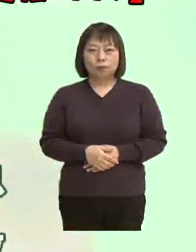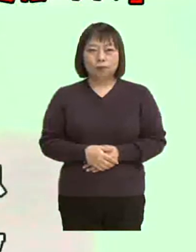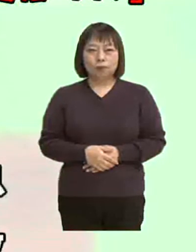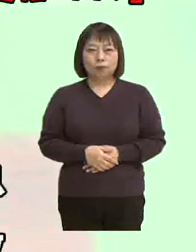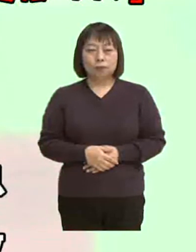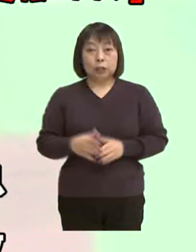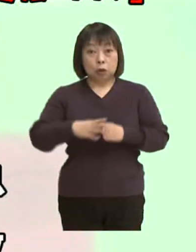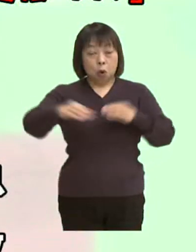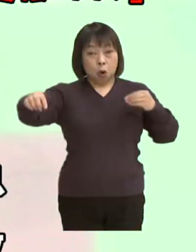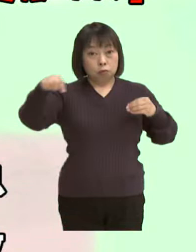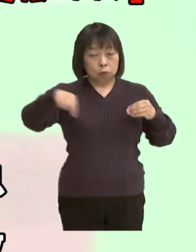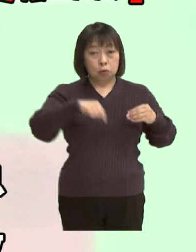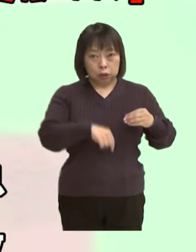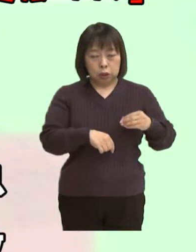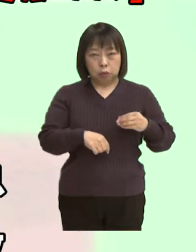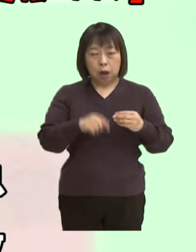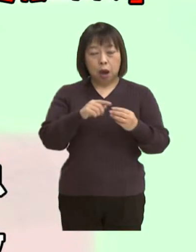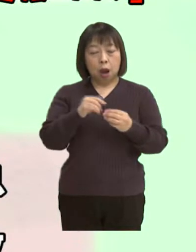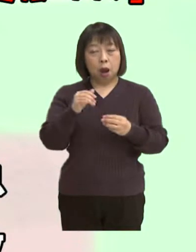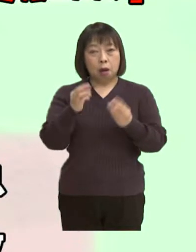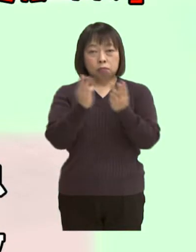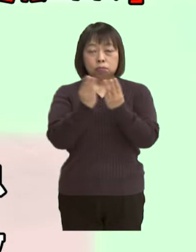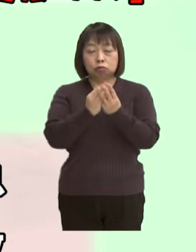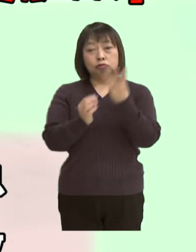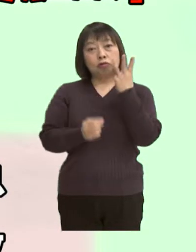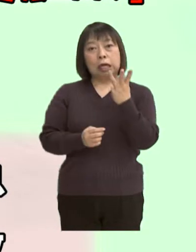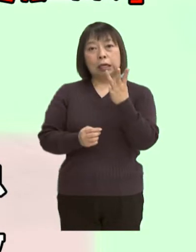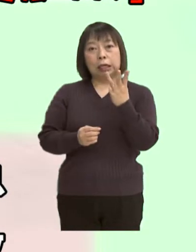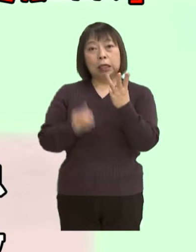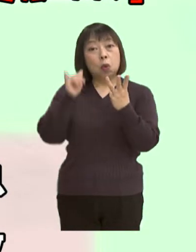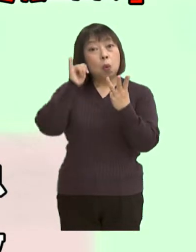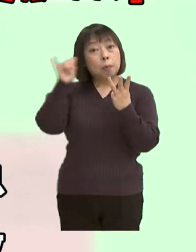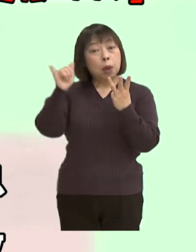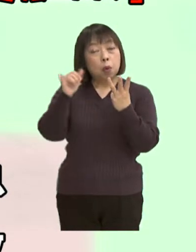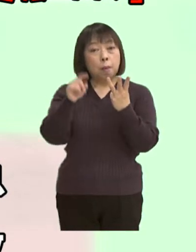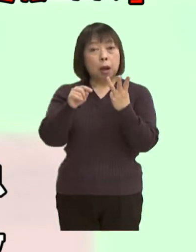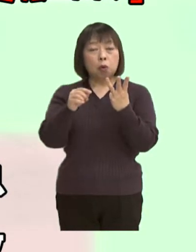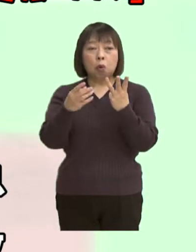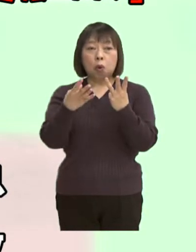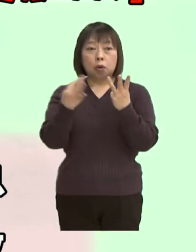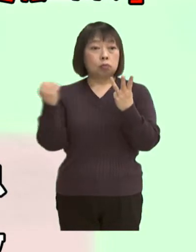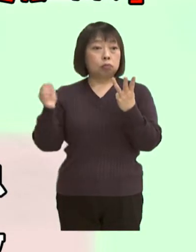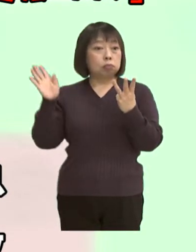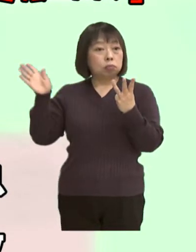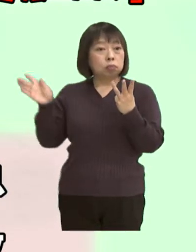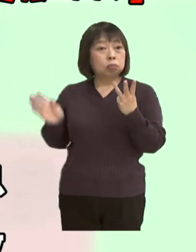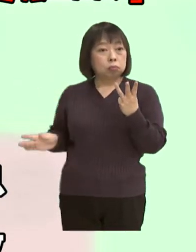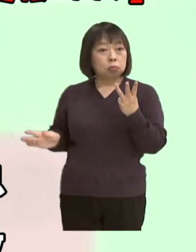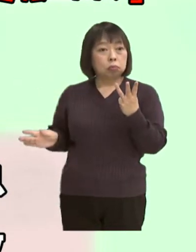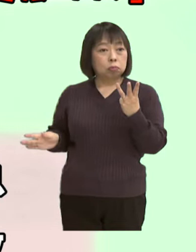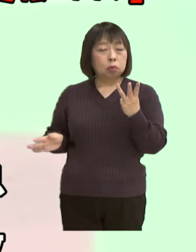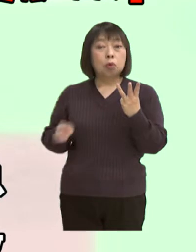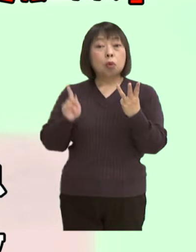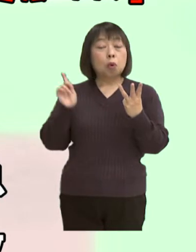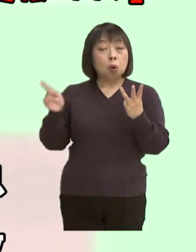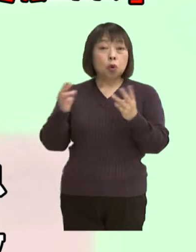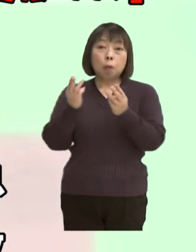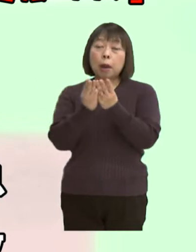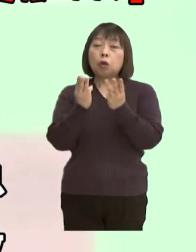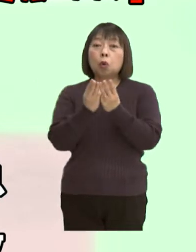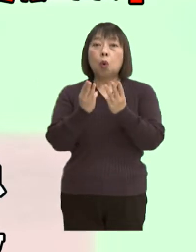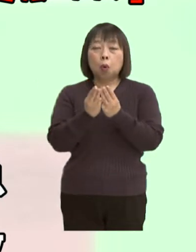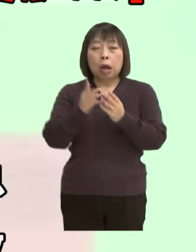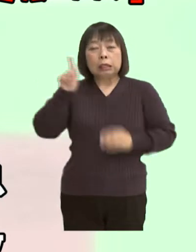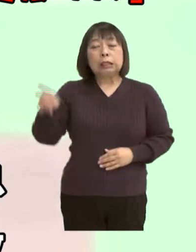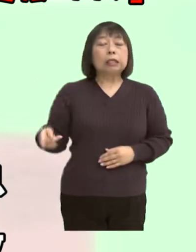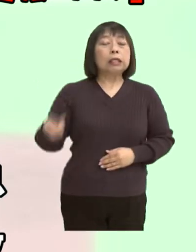日本国内には3桁の電話番号が多数ありますが、こちらの3つの番号は緊急通報番号として定